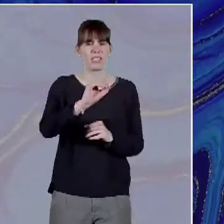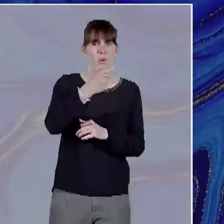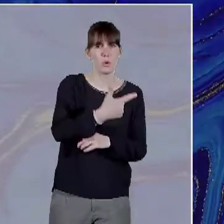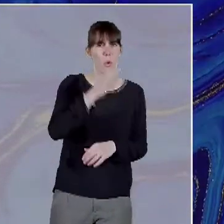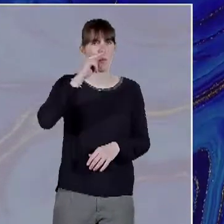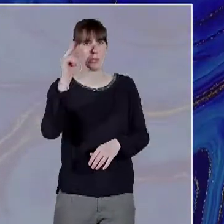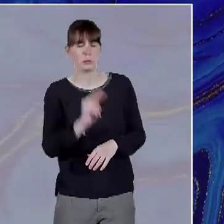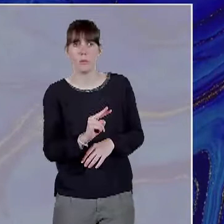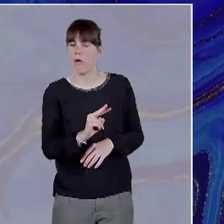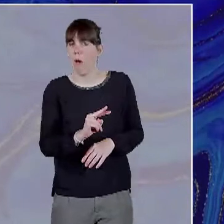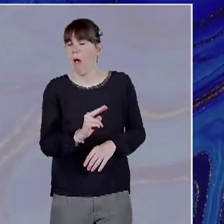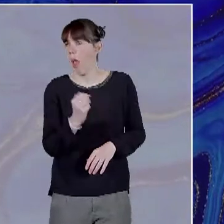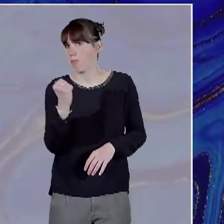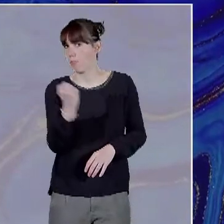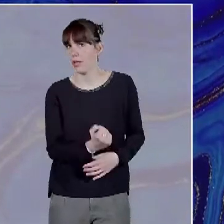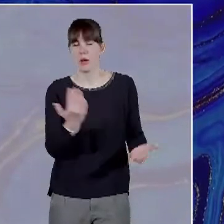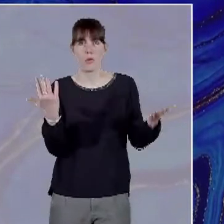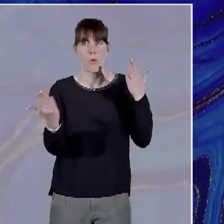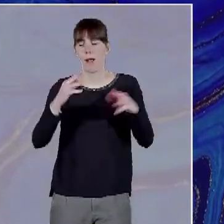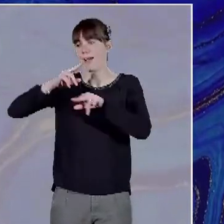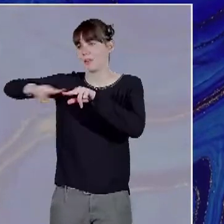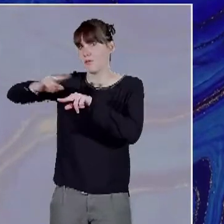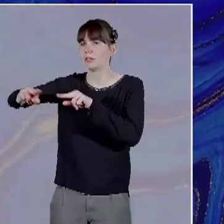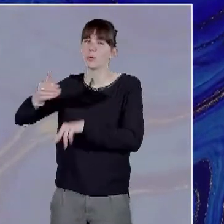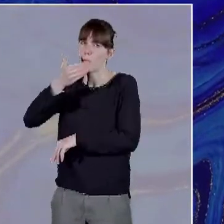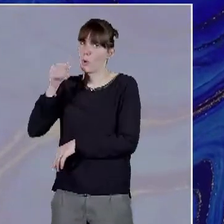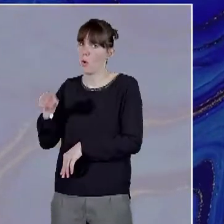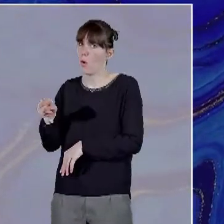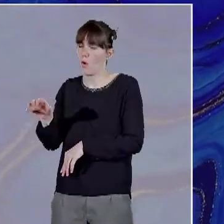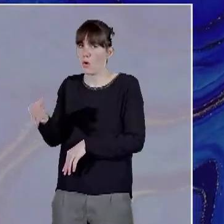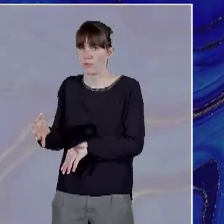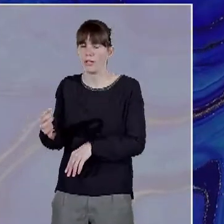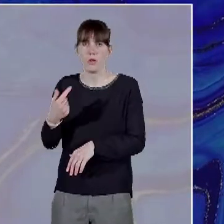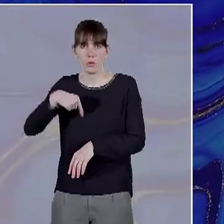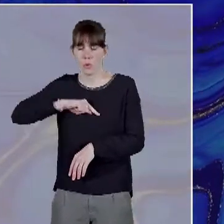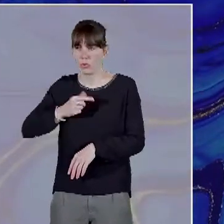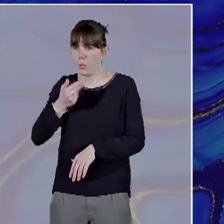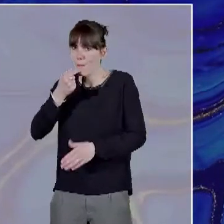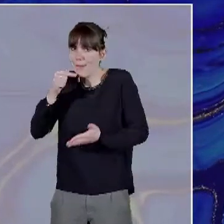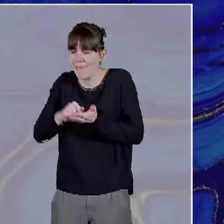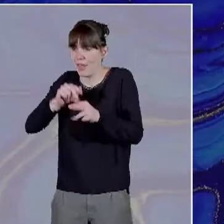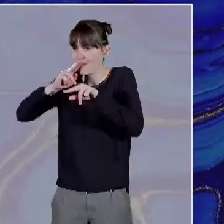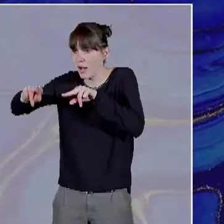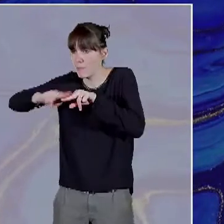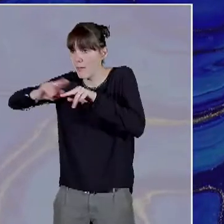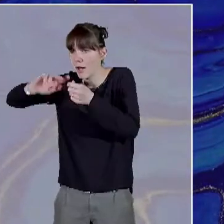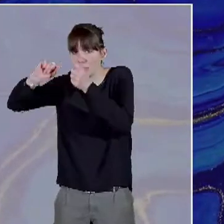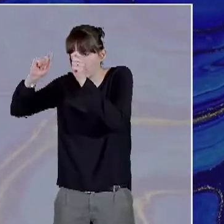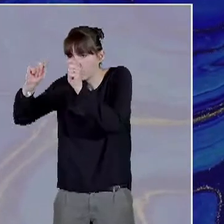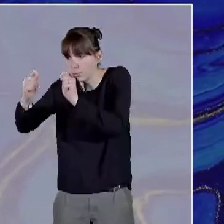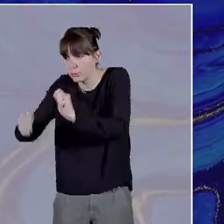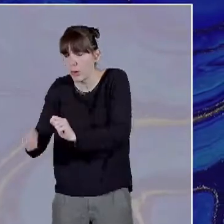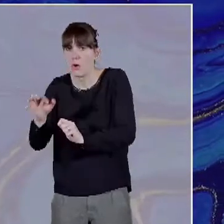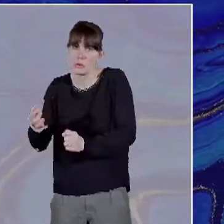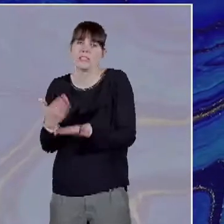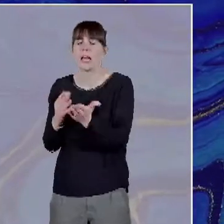bien pire que la réhabilitation. Et nous, notre stratégie est plutôt d'aller vers le maximum de réhabilitation, au contraire.